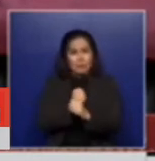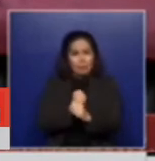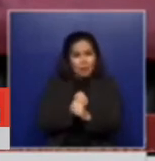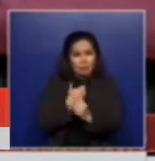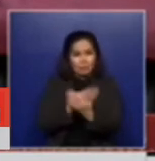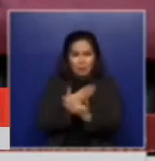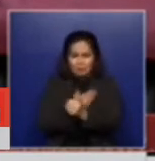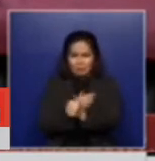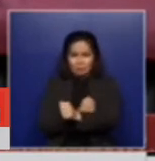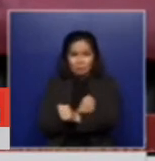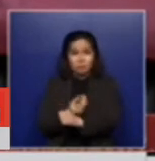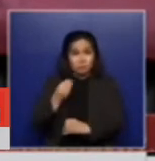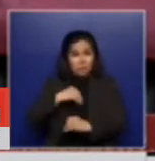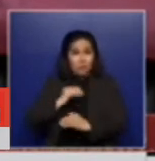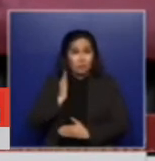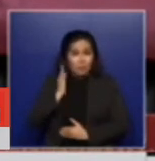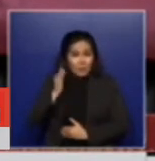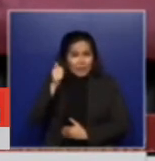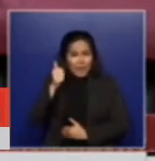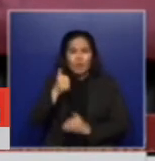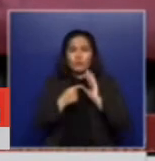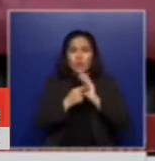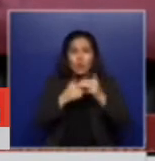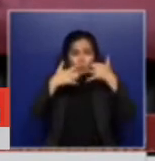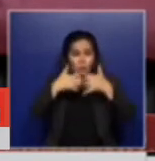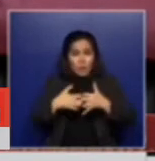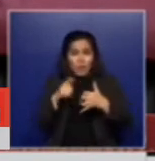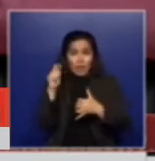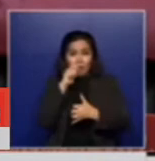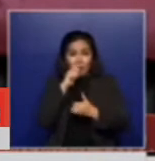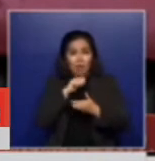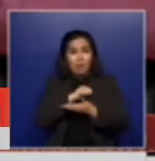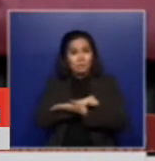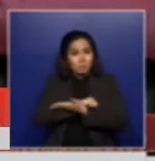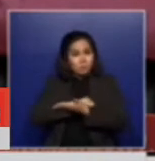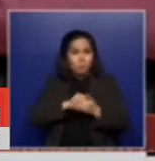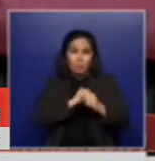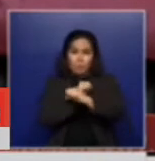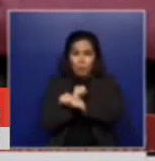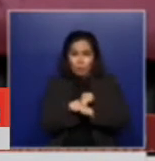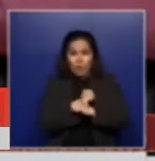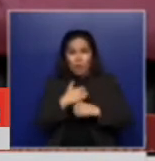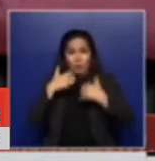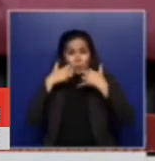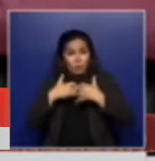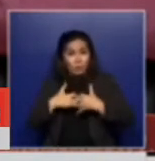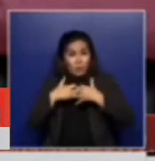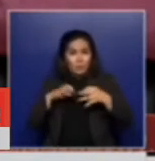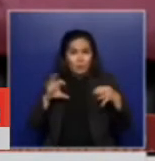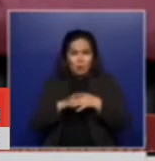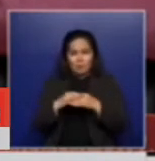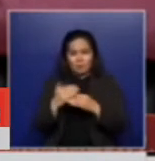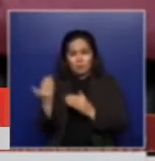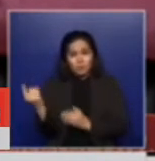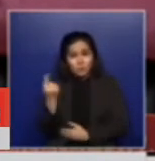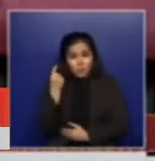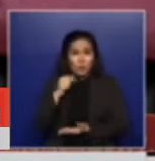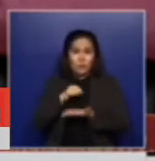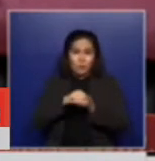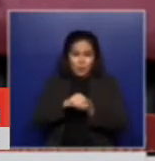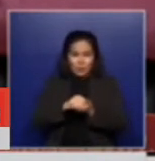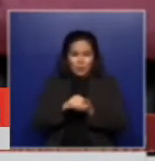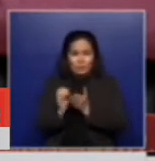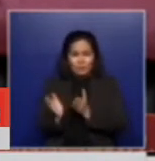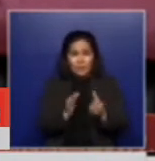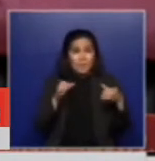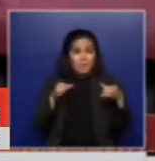ช่นอุตสาหกรรมอาหารปลอดภัยนะครับอุตสาหกรรมการท่องเที่ยวและบริการอุตสาหกรรมการแพทย์และสาธาร